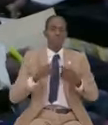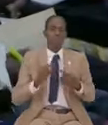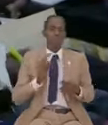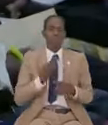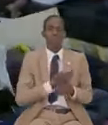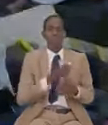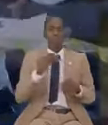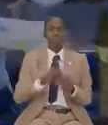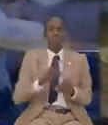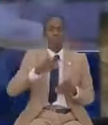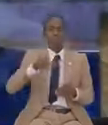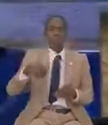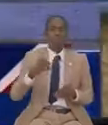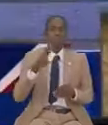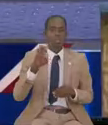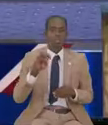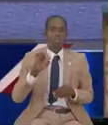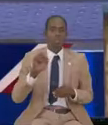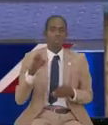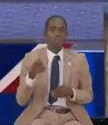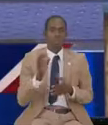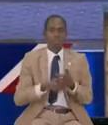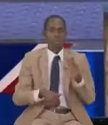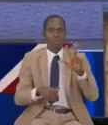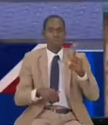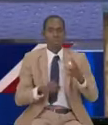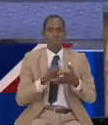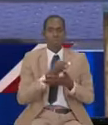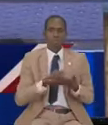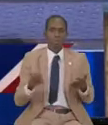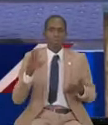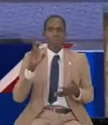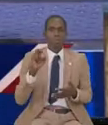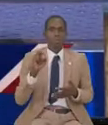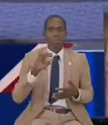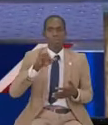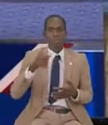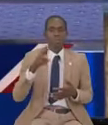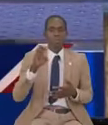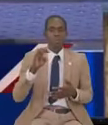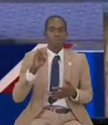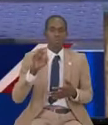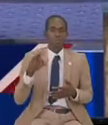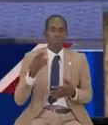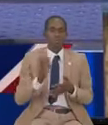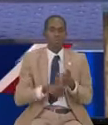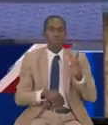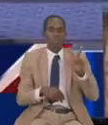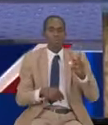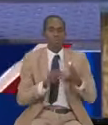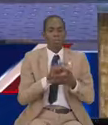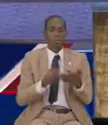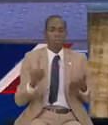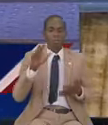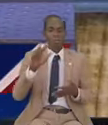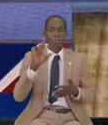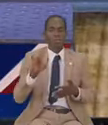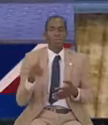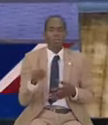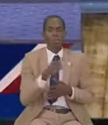Jérémy Jérémy Jérémy Jérémy Tran j'ai mis 32